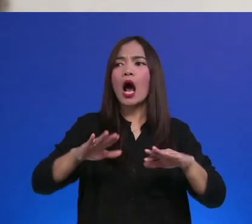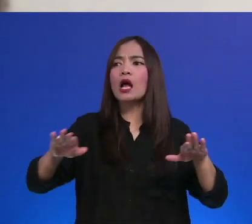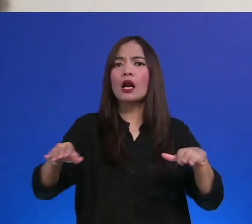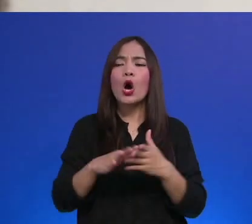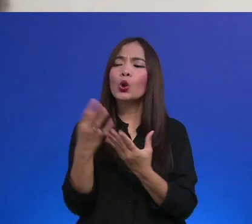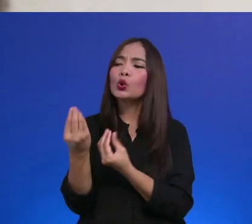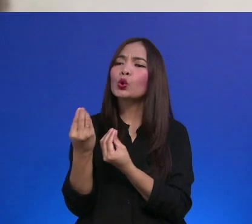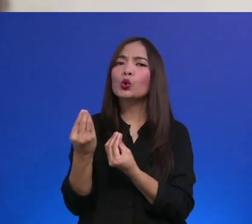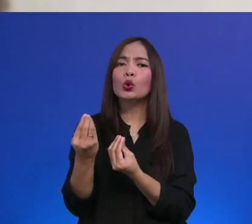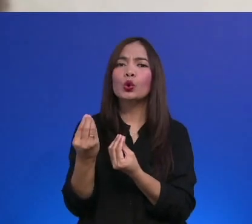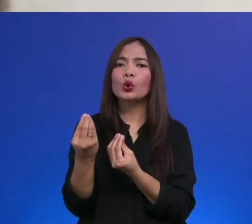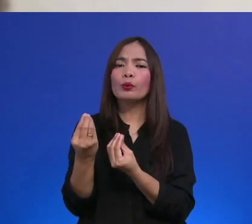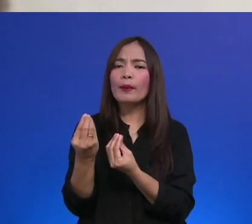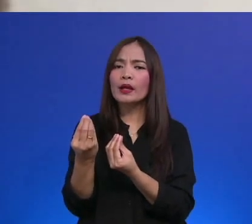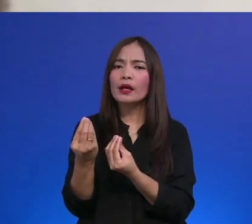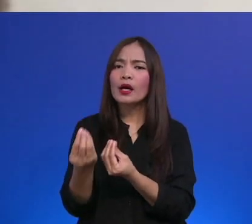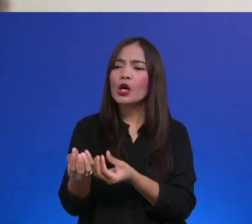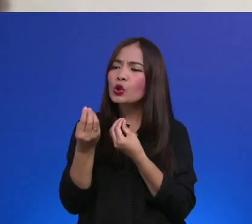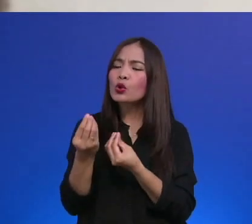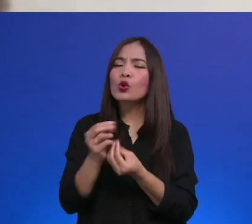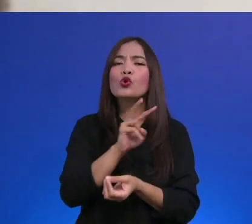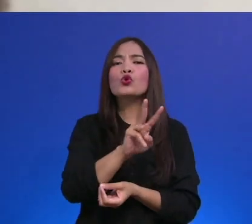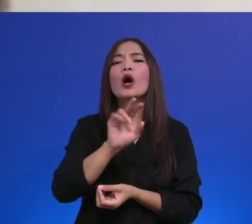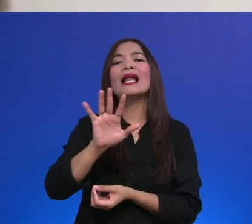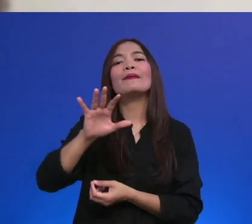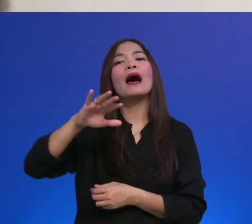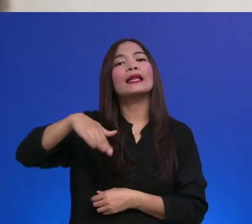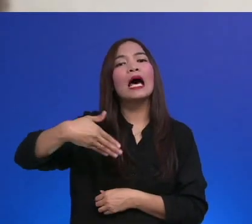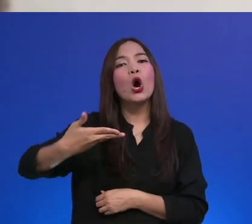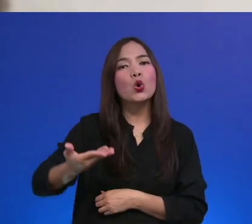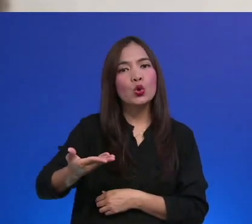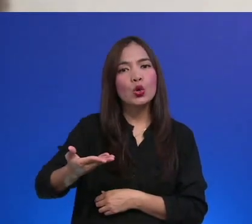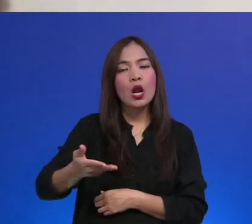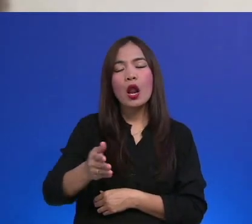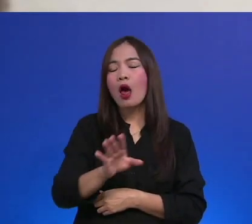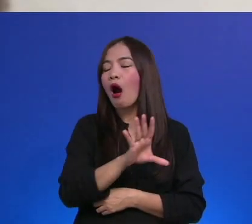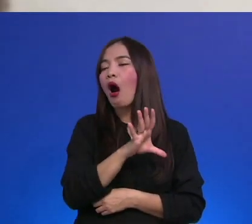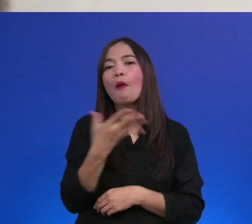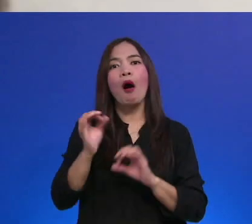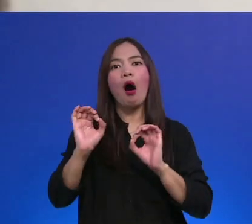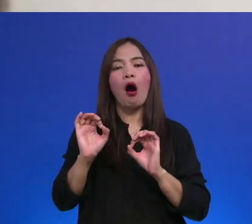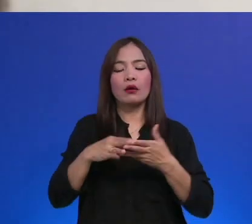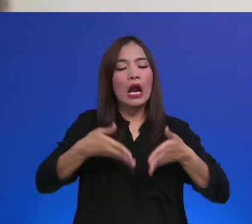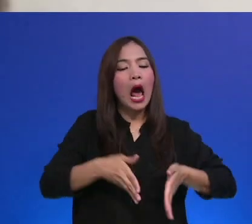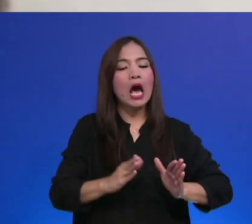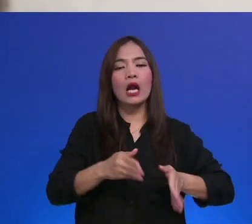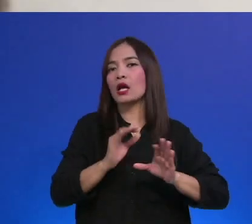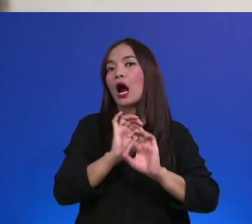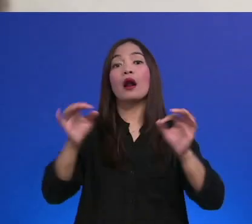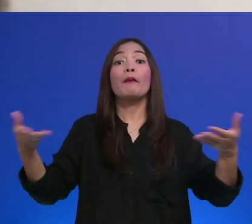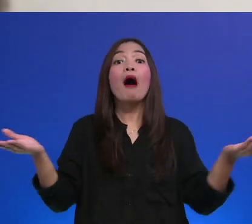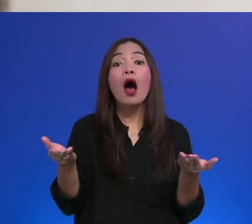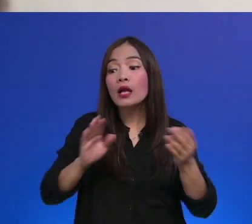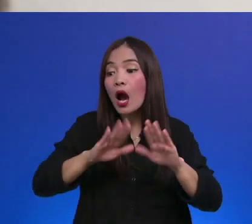seperempat abad ya 25 tahun 25 tahun dia menunggu Kelahiran